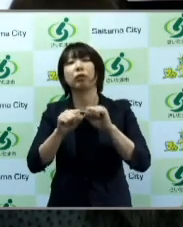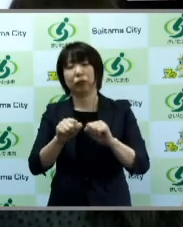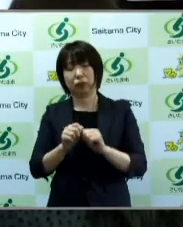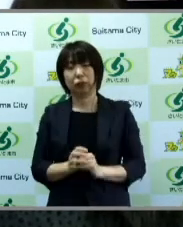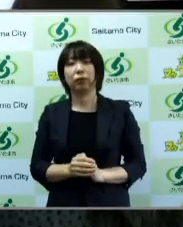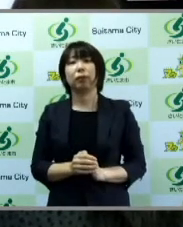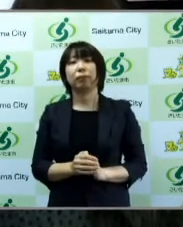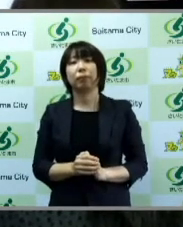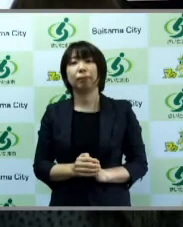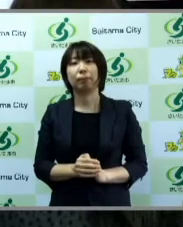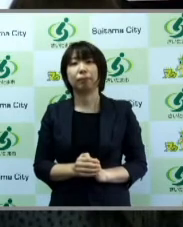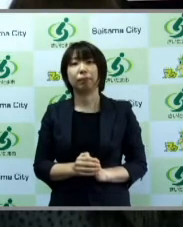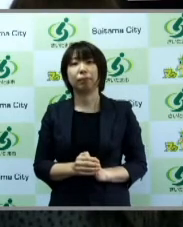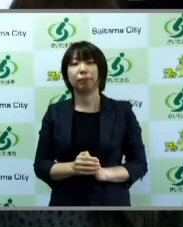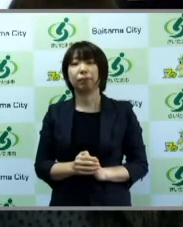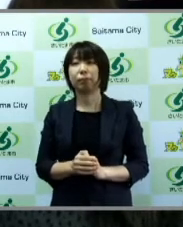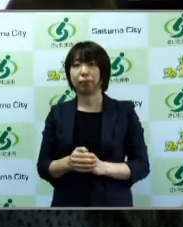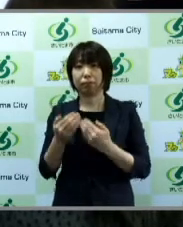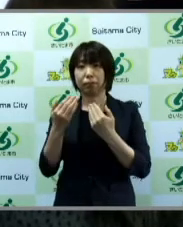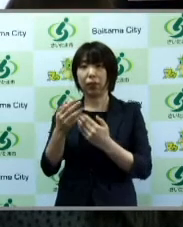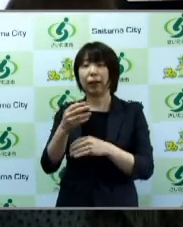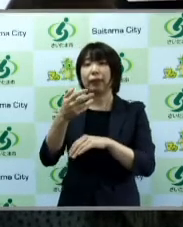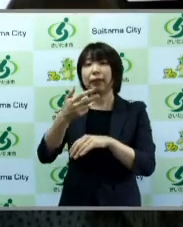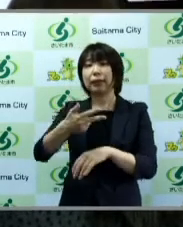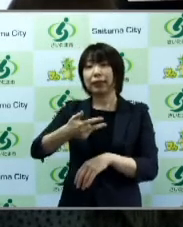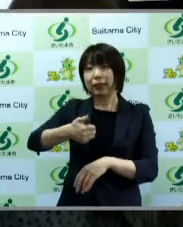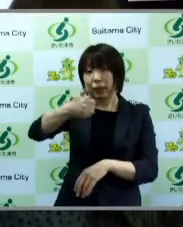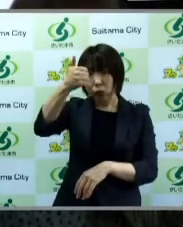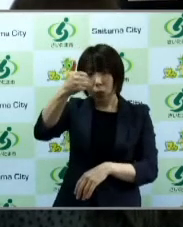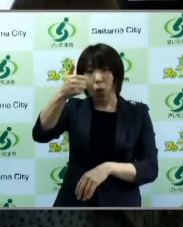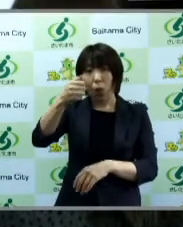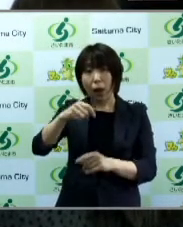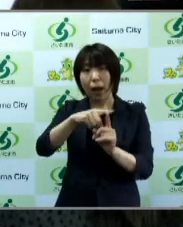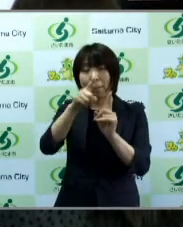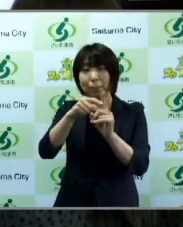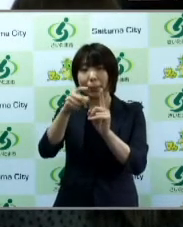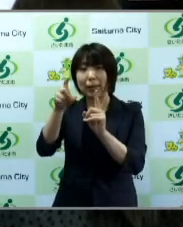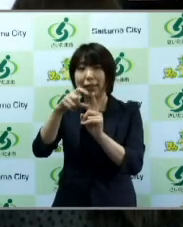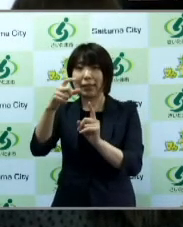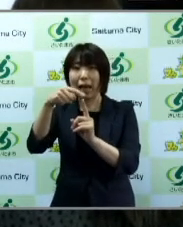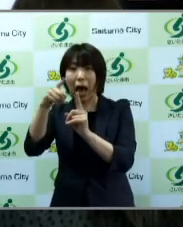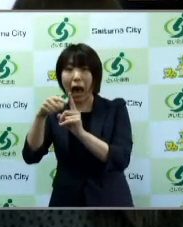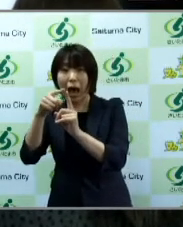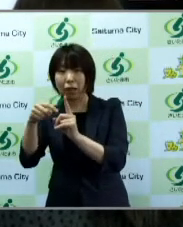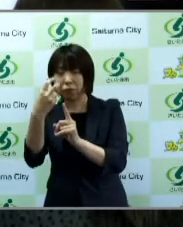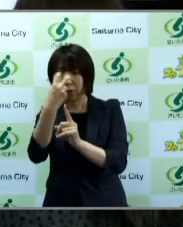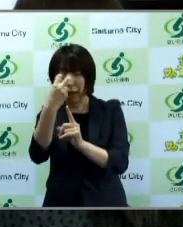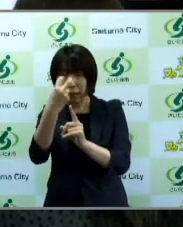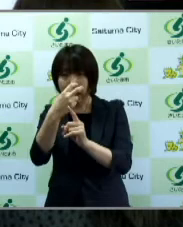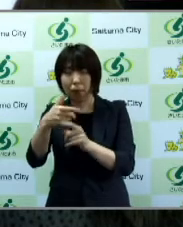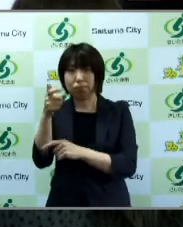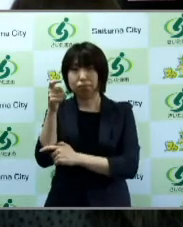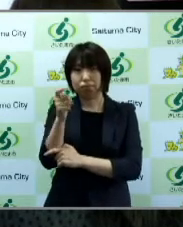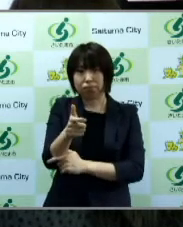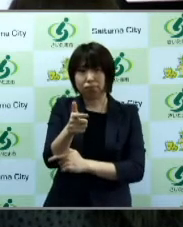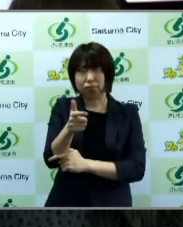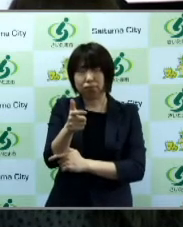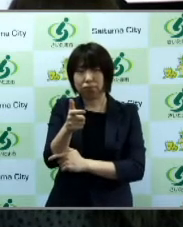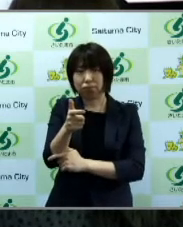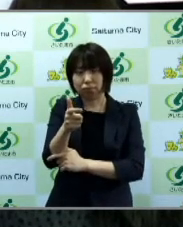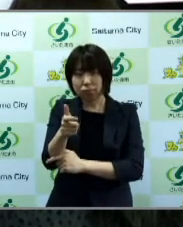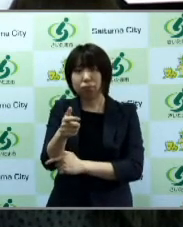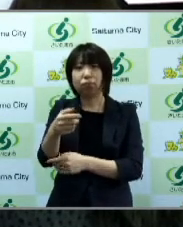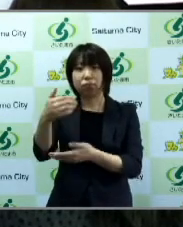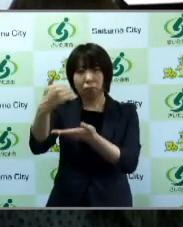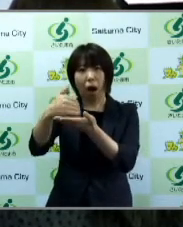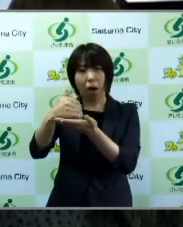で市長がその PCR の検査体制強化していくという中で、その難民の1日30件というのはあまり多い数字とも思え